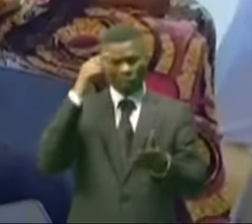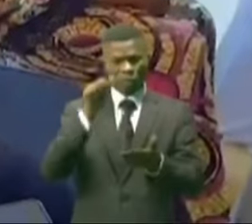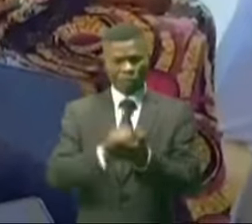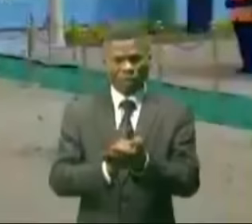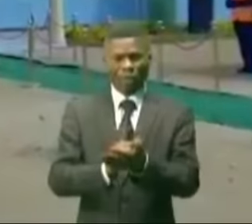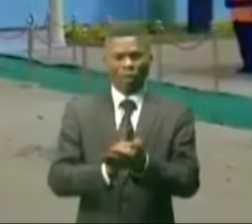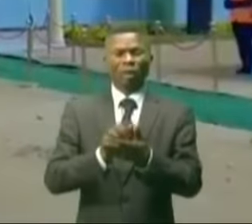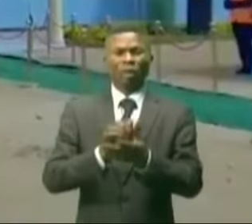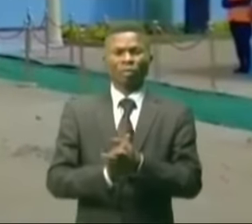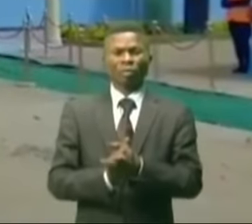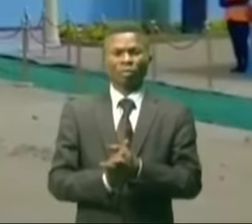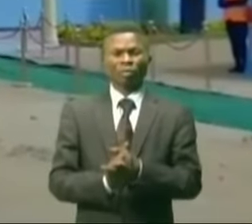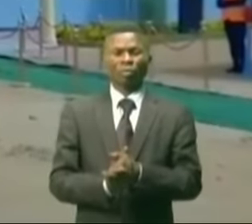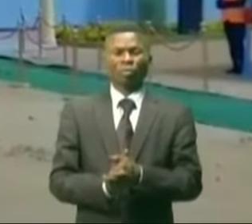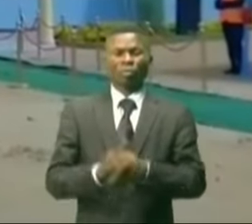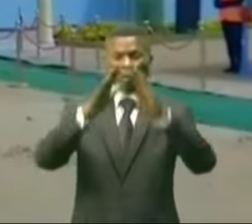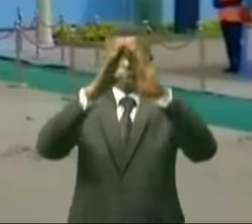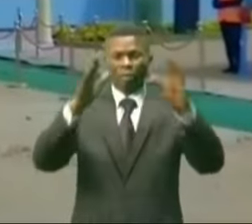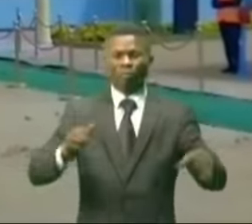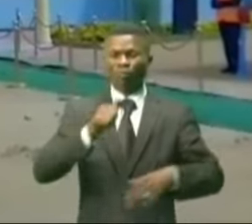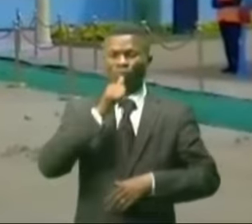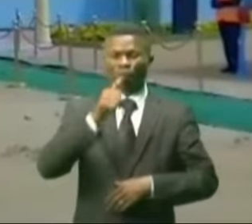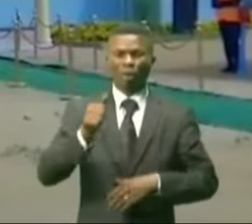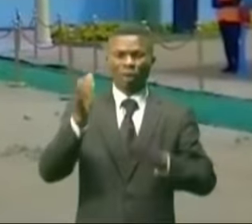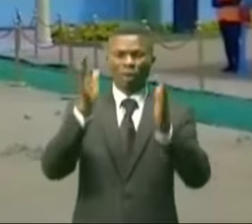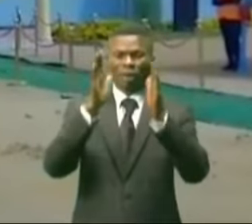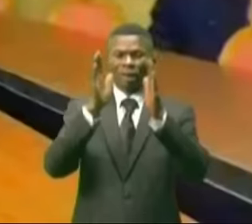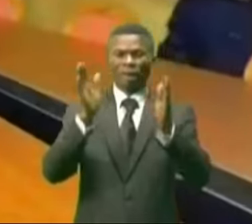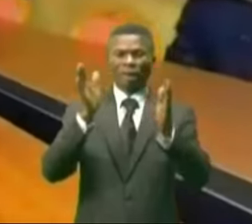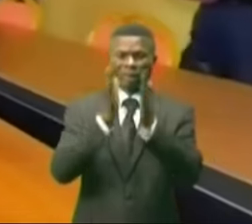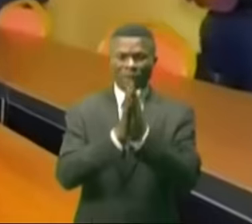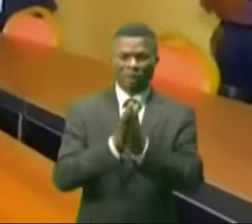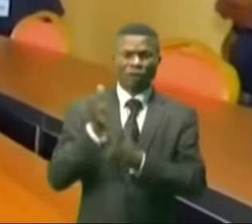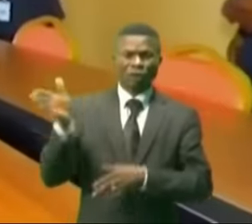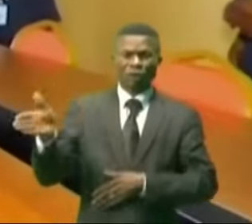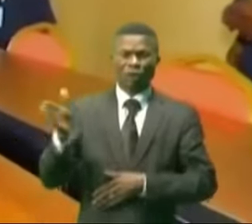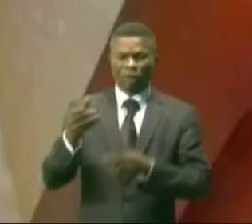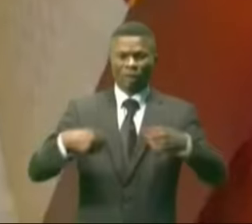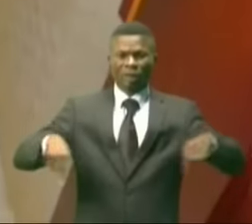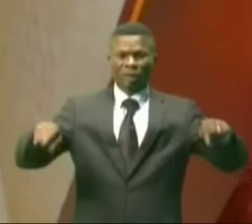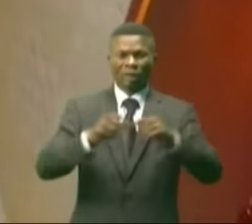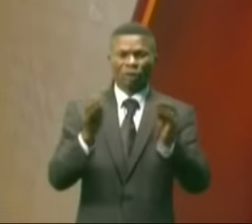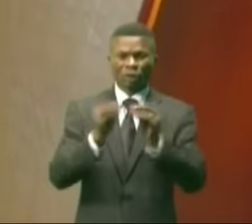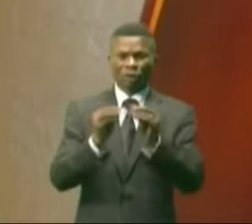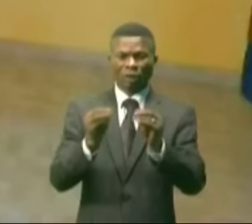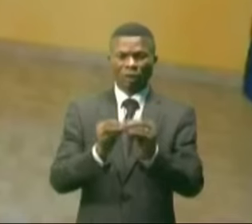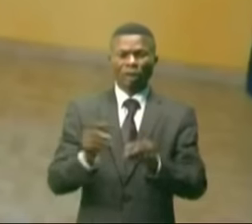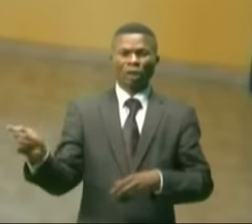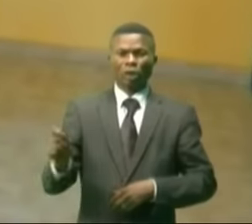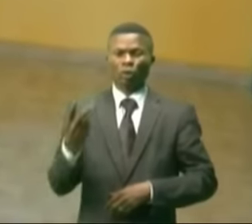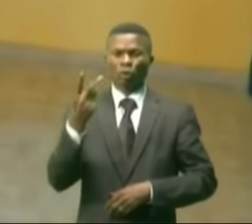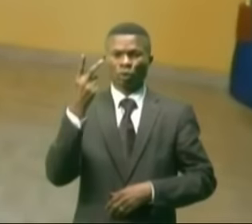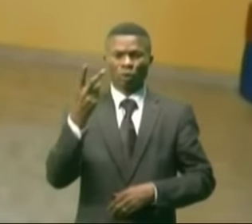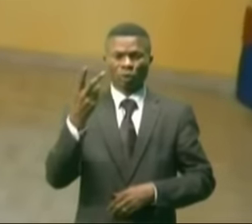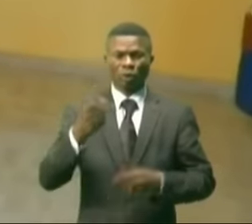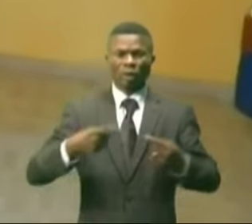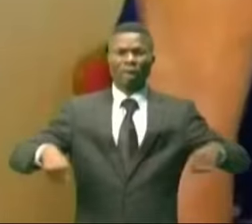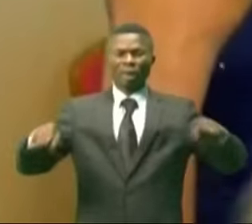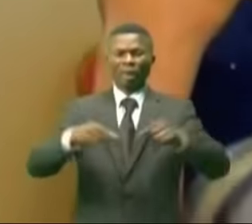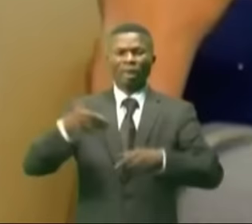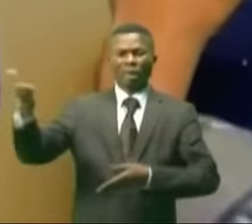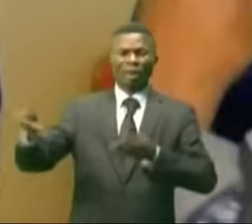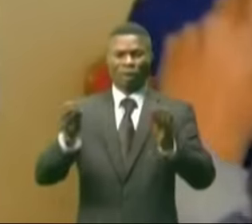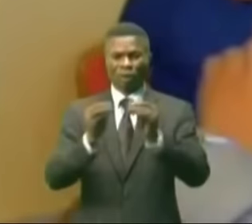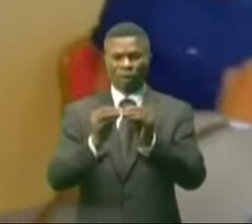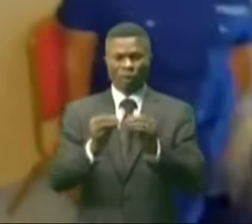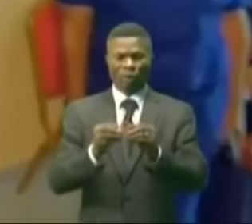de siège. Ce bijou constitué de 10 compartiments, une salle de réunion, 2 toilettes, une grande salle de réception est